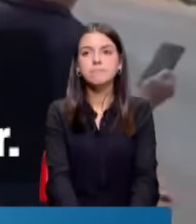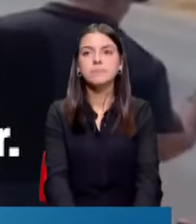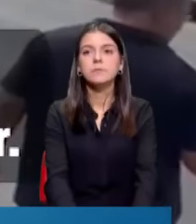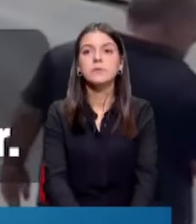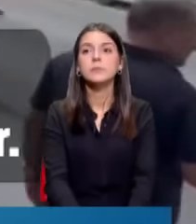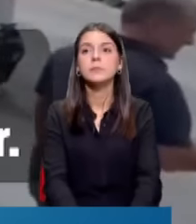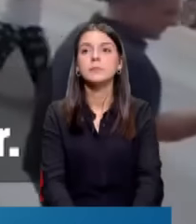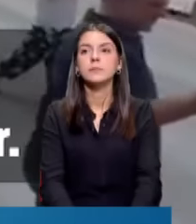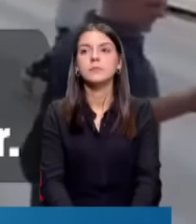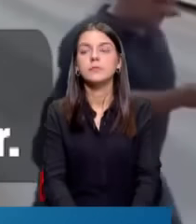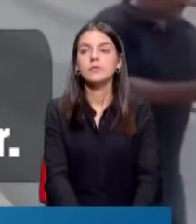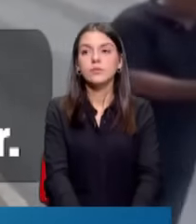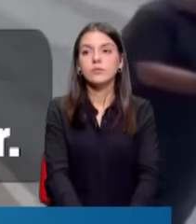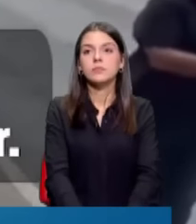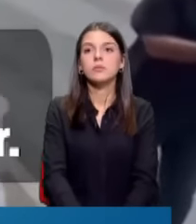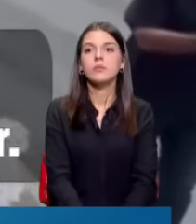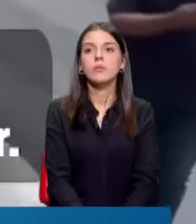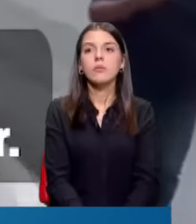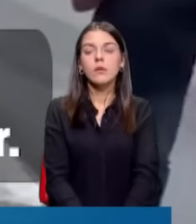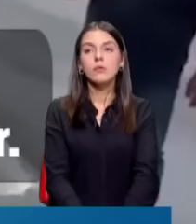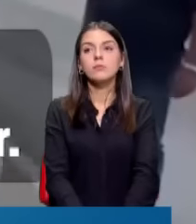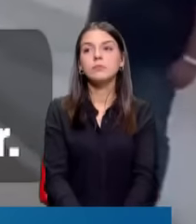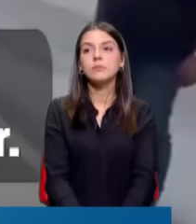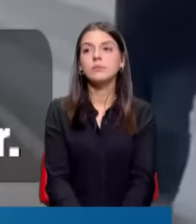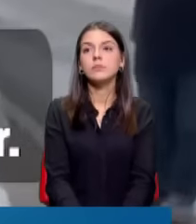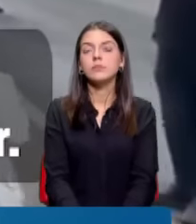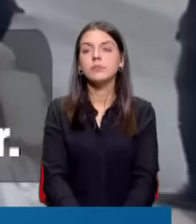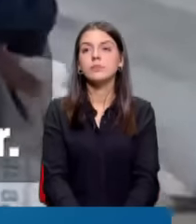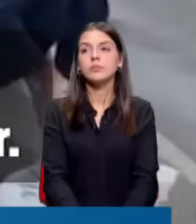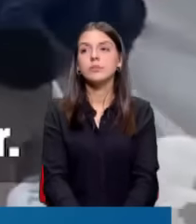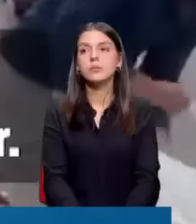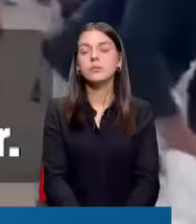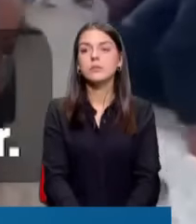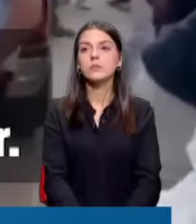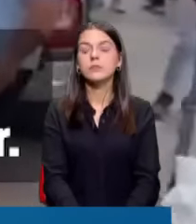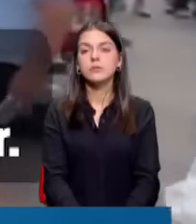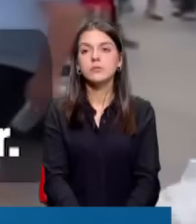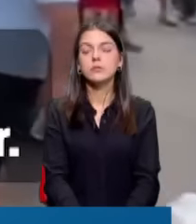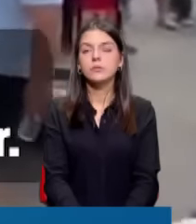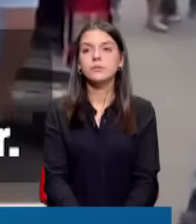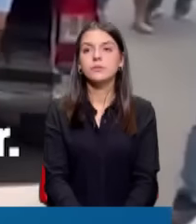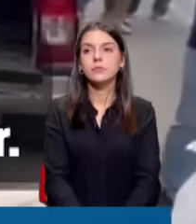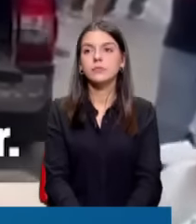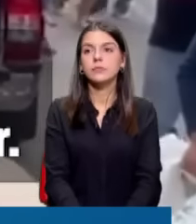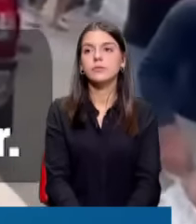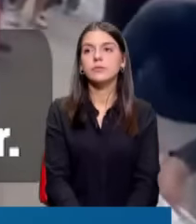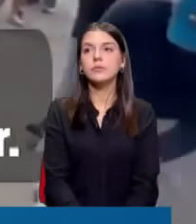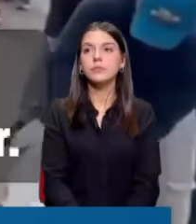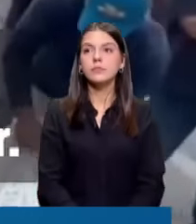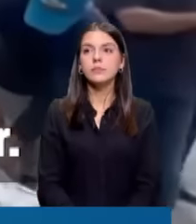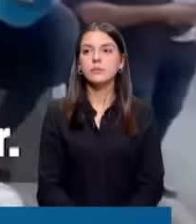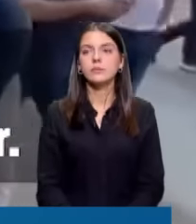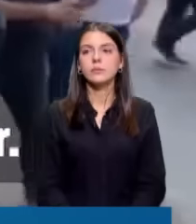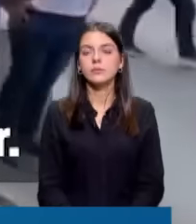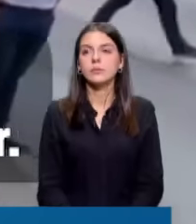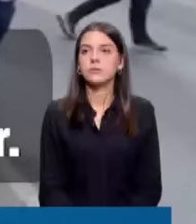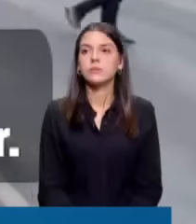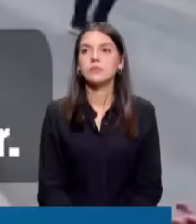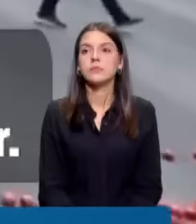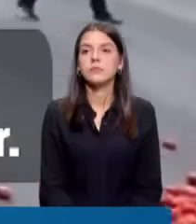Mazot maliyeti 20 lirayken bugün 42 lira olmuştur. İşçi yövmiyesi 400 lirayken